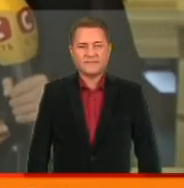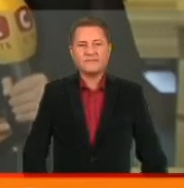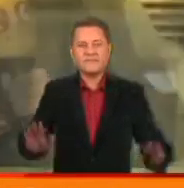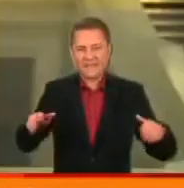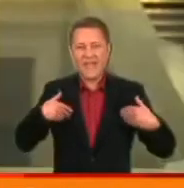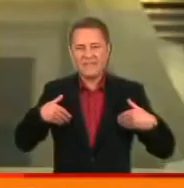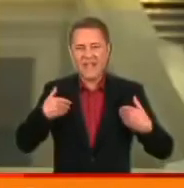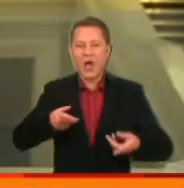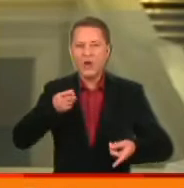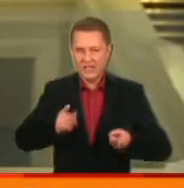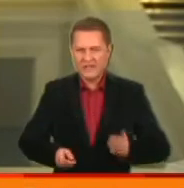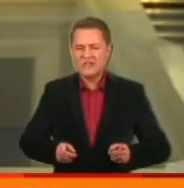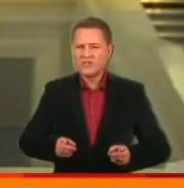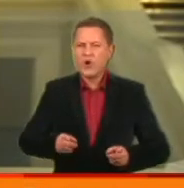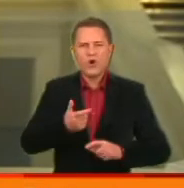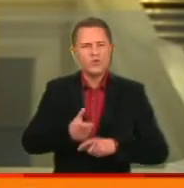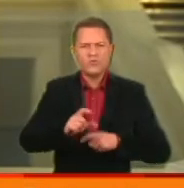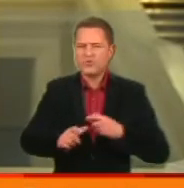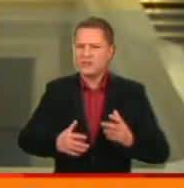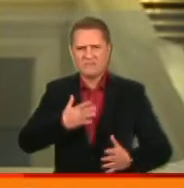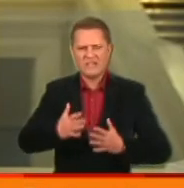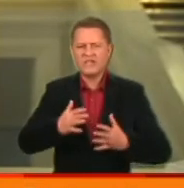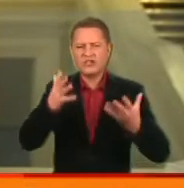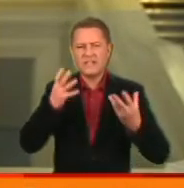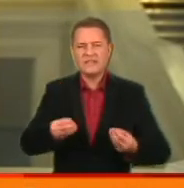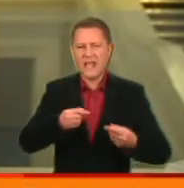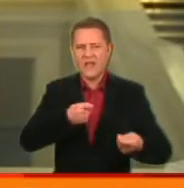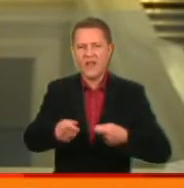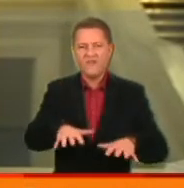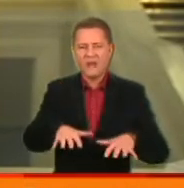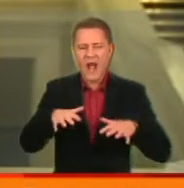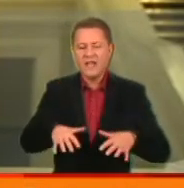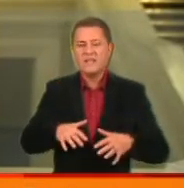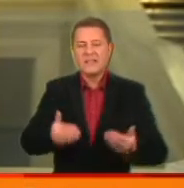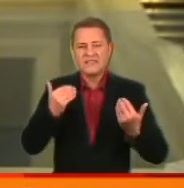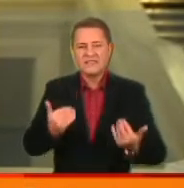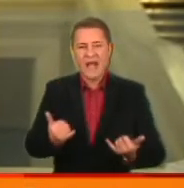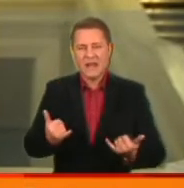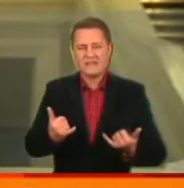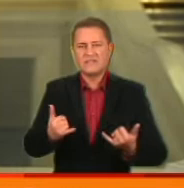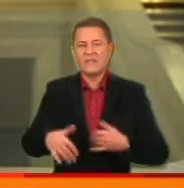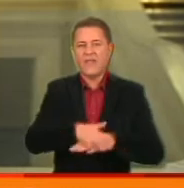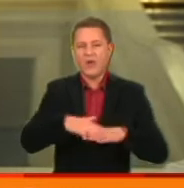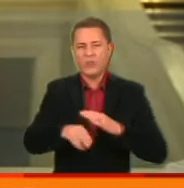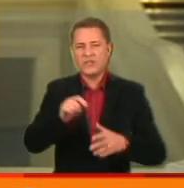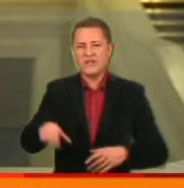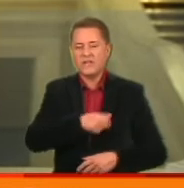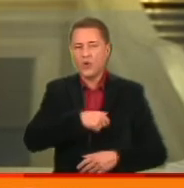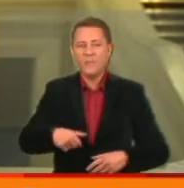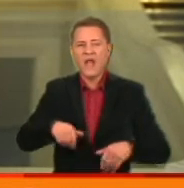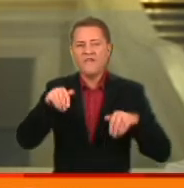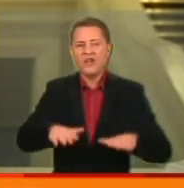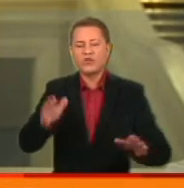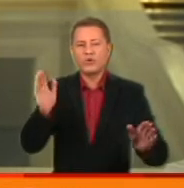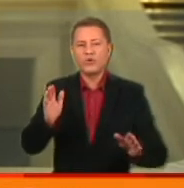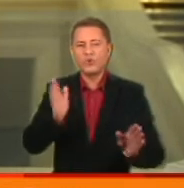Вітаю, Юлія. Дійсно, дуже насичений сьогодні день у Раді. От просто зараз народні обранці, вони вирішують долю пенсійної